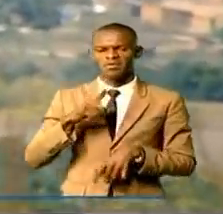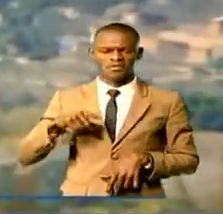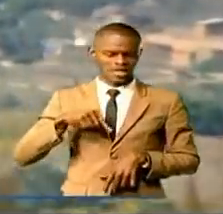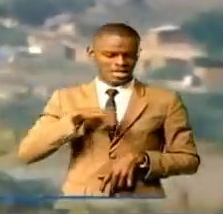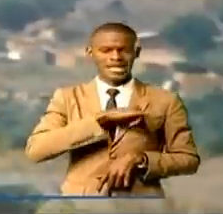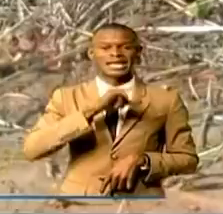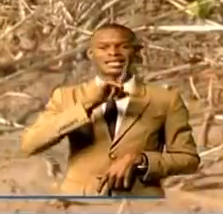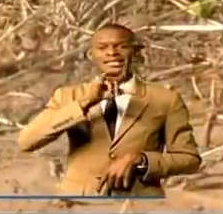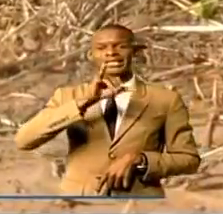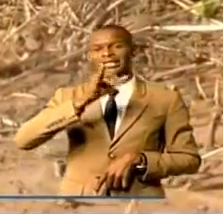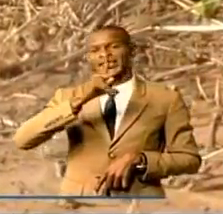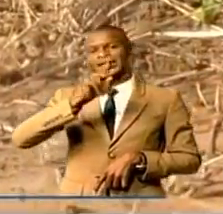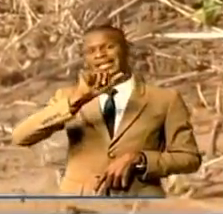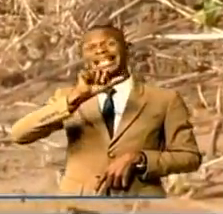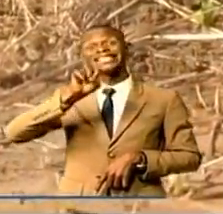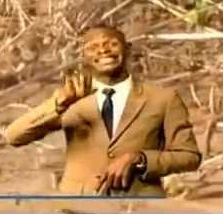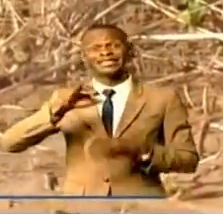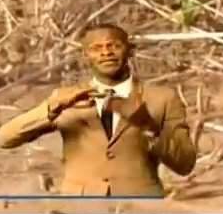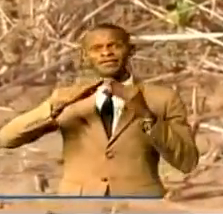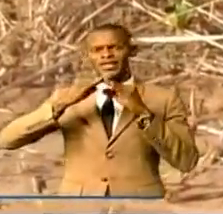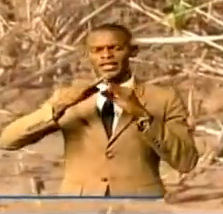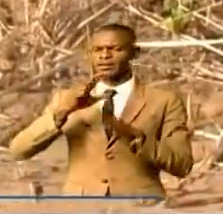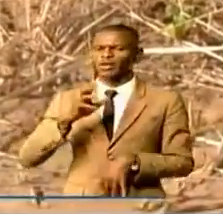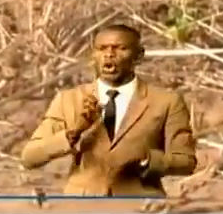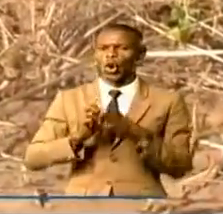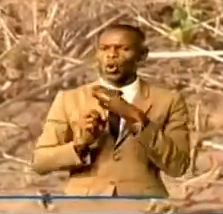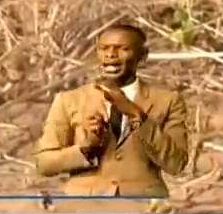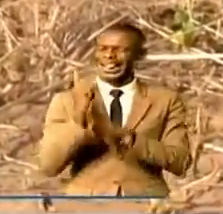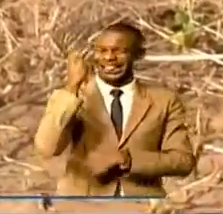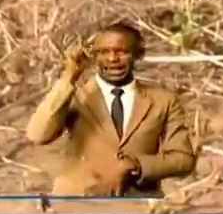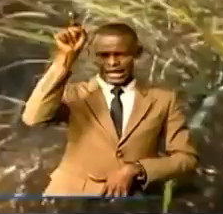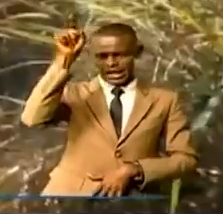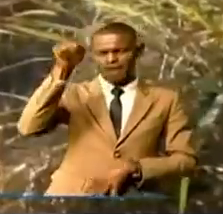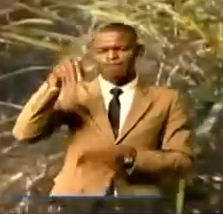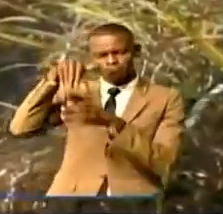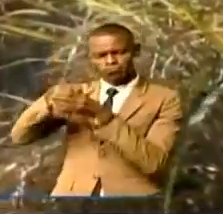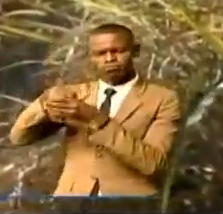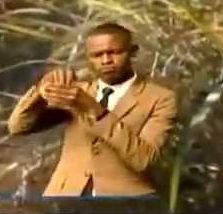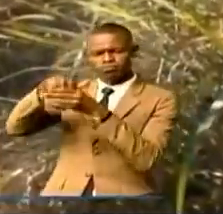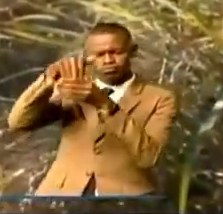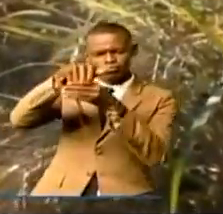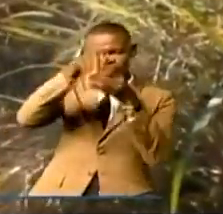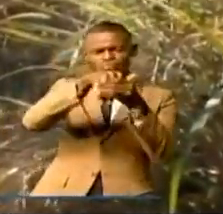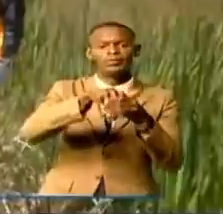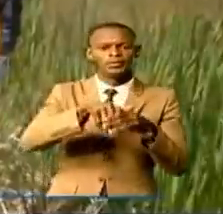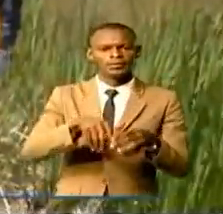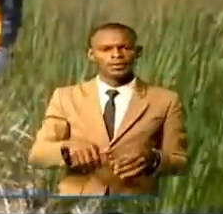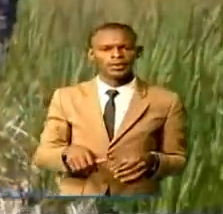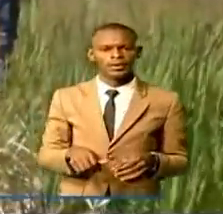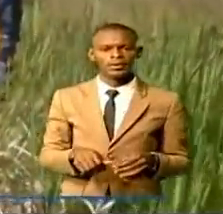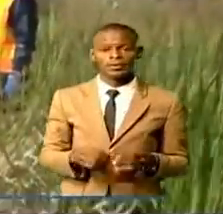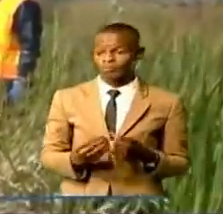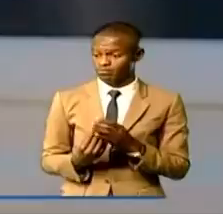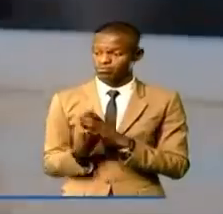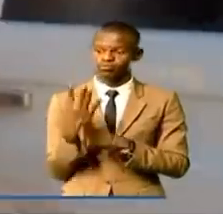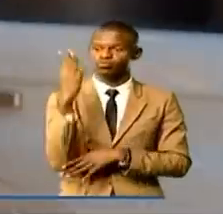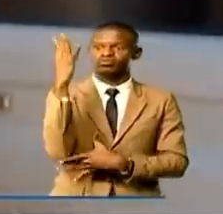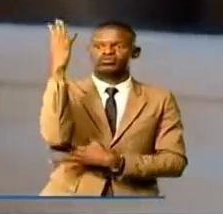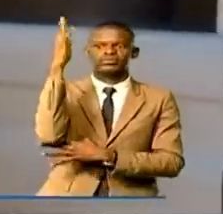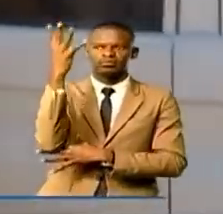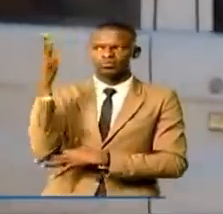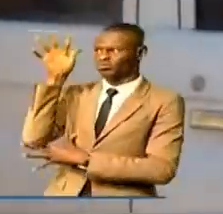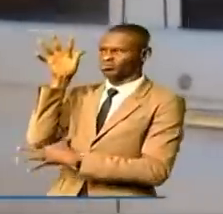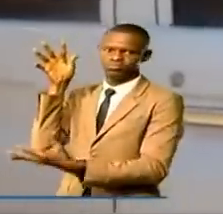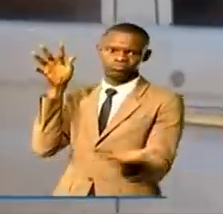et la désertification non seulement dans la province du Haut-Katanga, mais aussi dans d'autres parties de la République démocratique du Congo. C'est dans